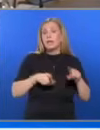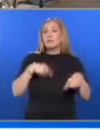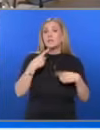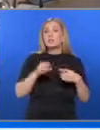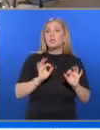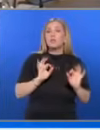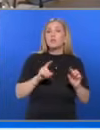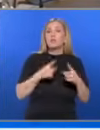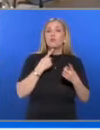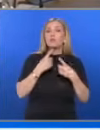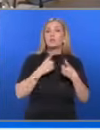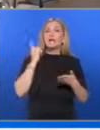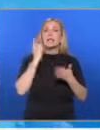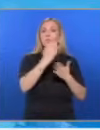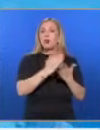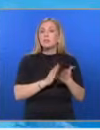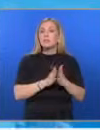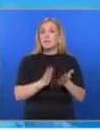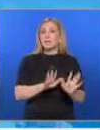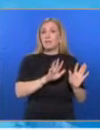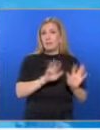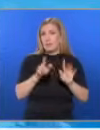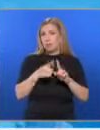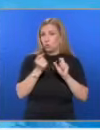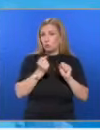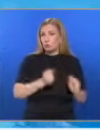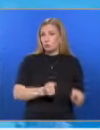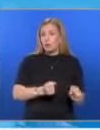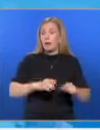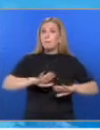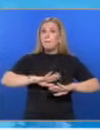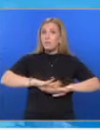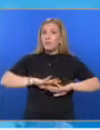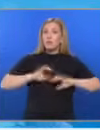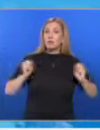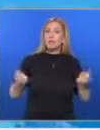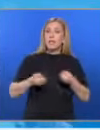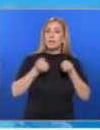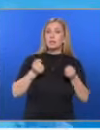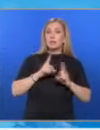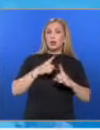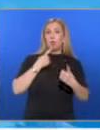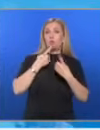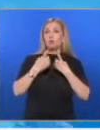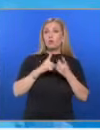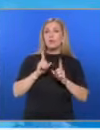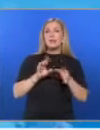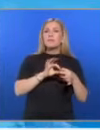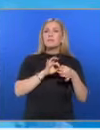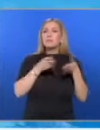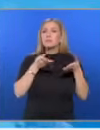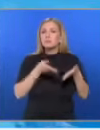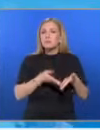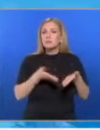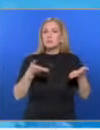Тук говорим за разпоредбата на член 99 от Конституцията. Поведението и действията не говорят и не кореспондират